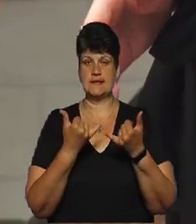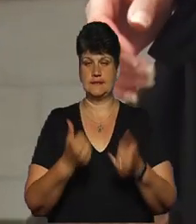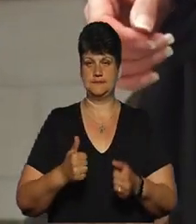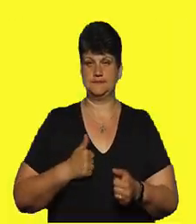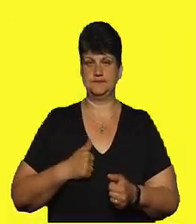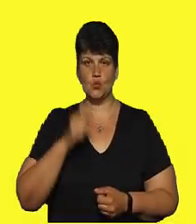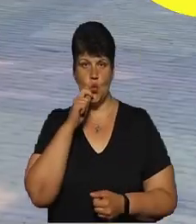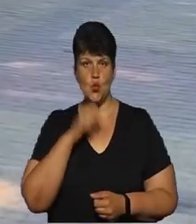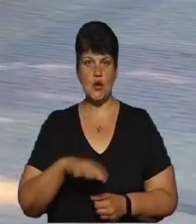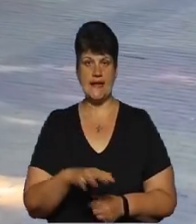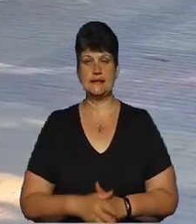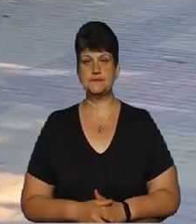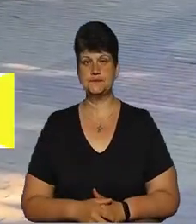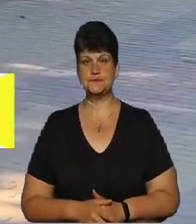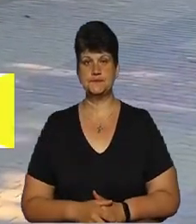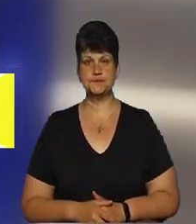України.